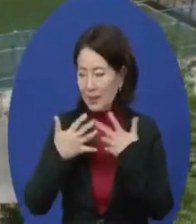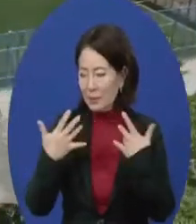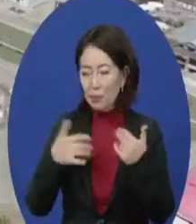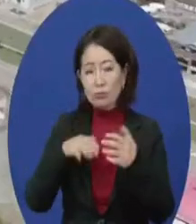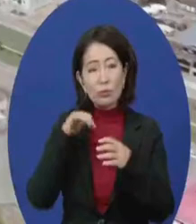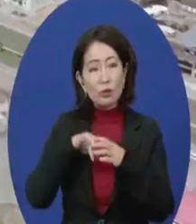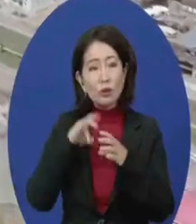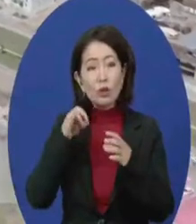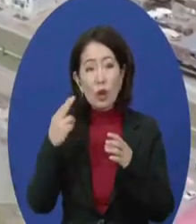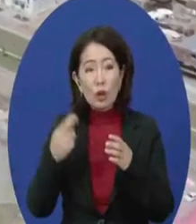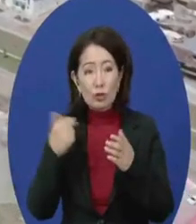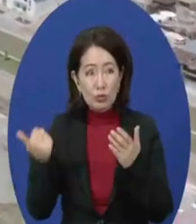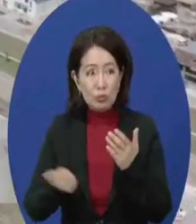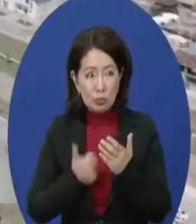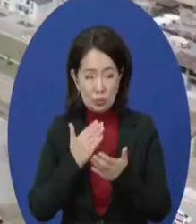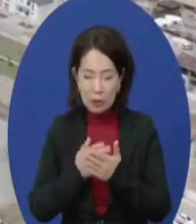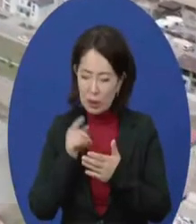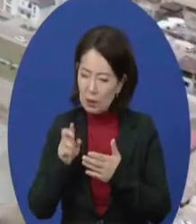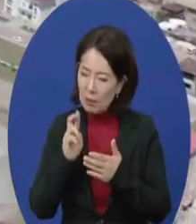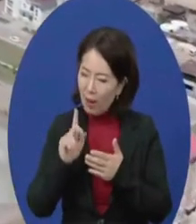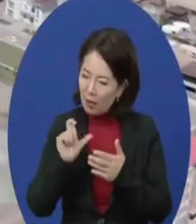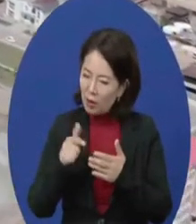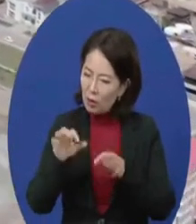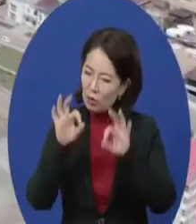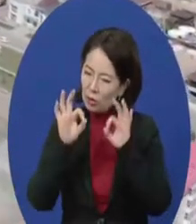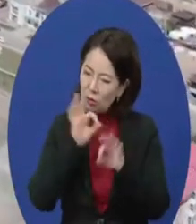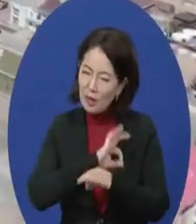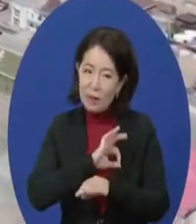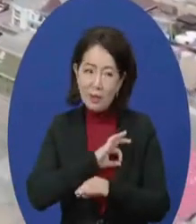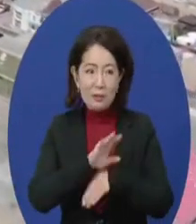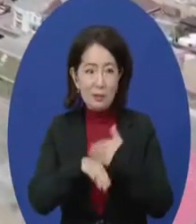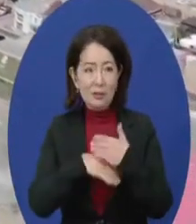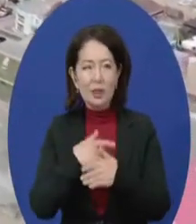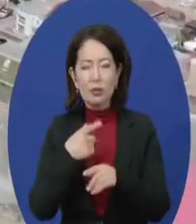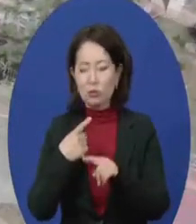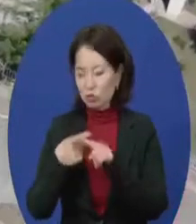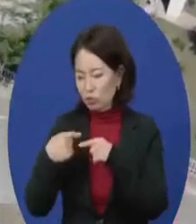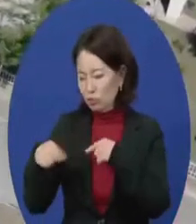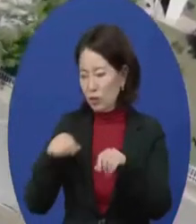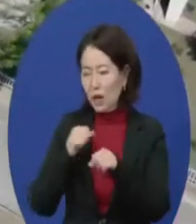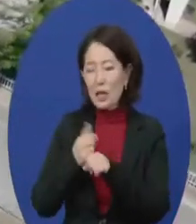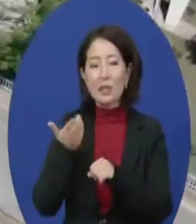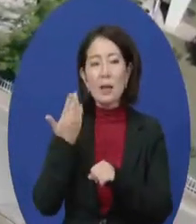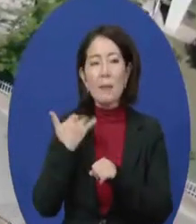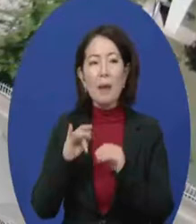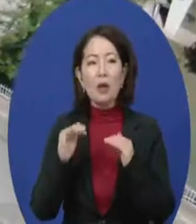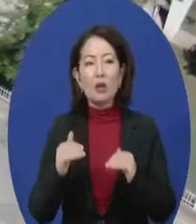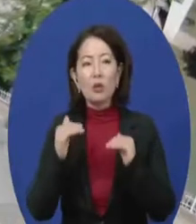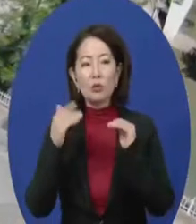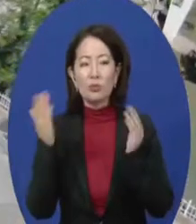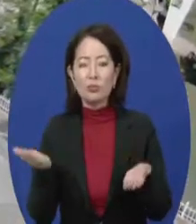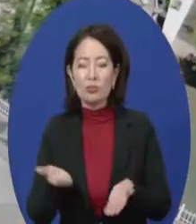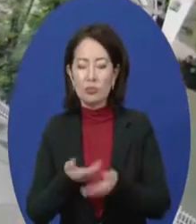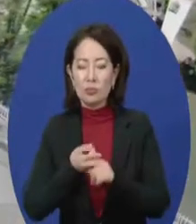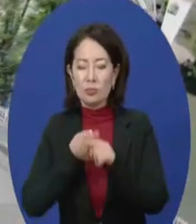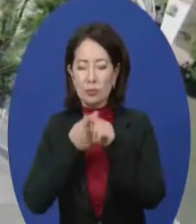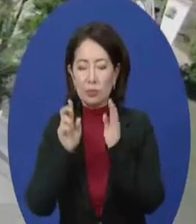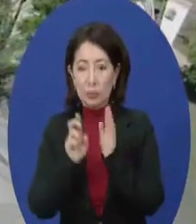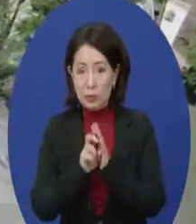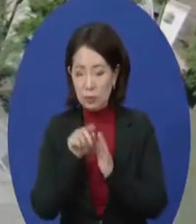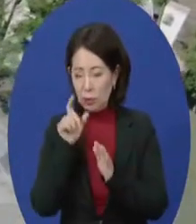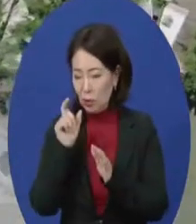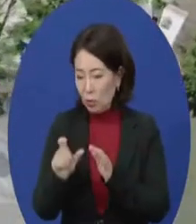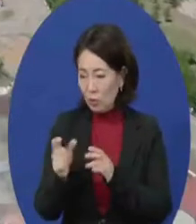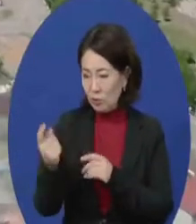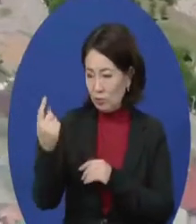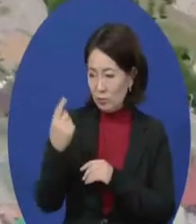материалын нөөцийн орд судлагдсан. Эдгээр баялгаа зүү зохистой ашиглаж орон нутагт ажлын байр, хөгжлийн хурдыг нэмэгдүүлэх боломж бий. Хин